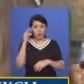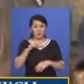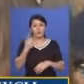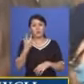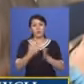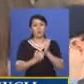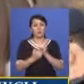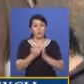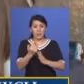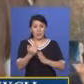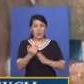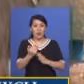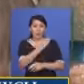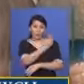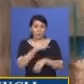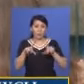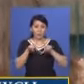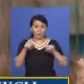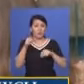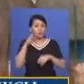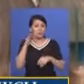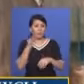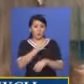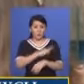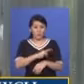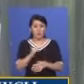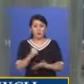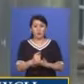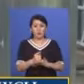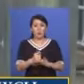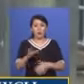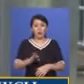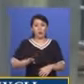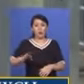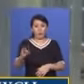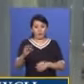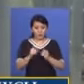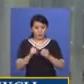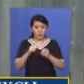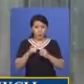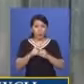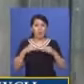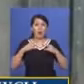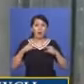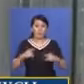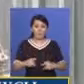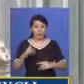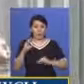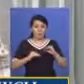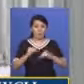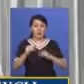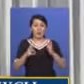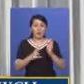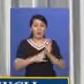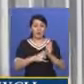есеге арттырдық. Енді осы аурухананы уақытылы қолданысқа беруіміз қажет. Облысқа 11 рентген диагностикалық аппарат пен 8